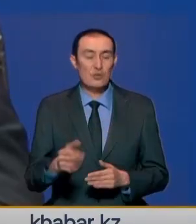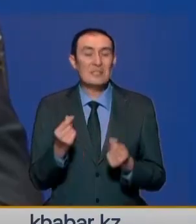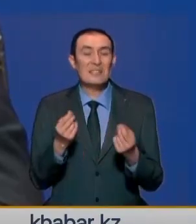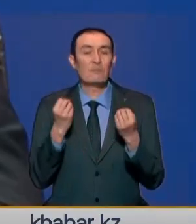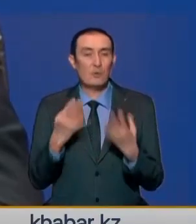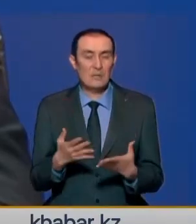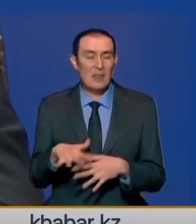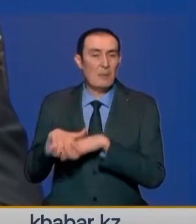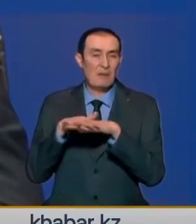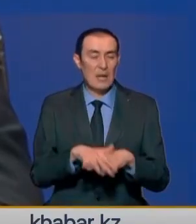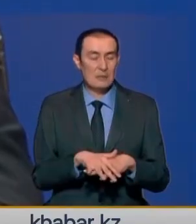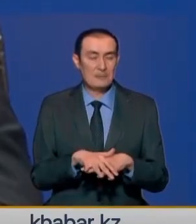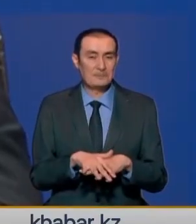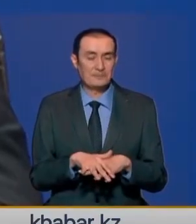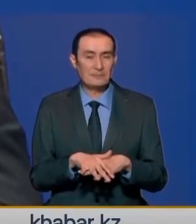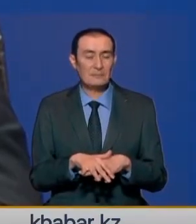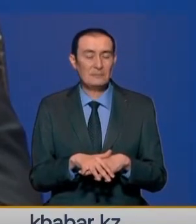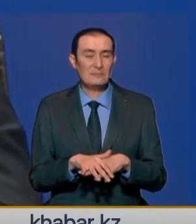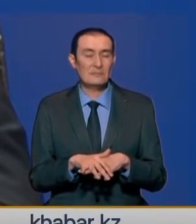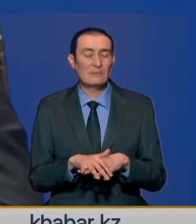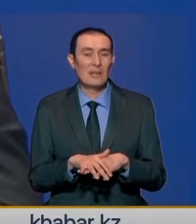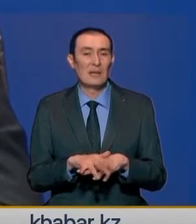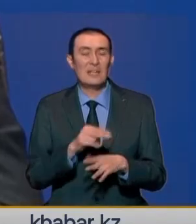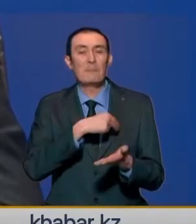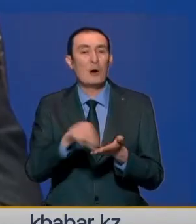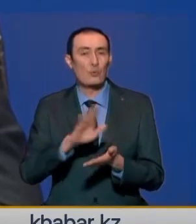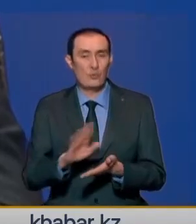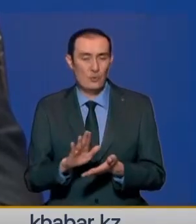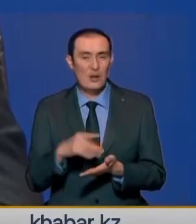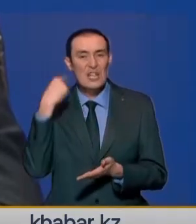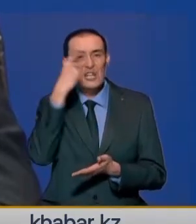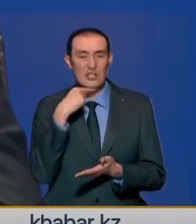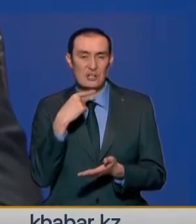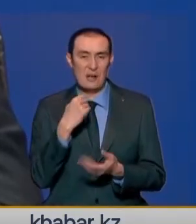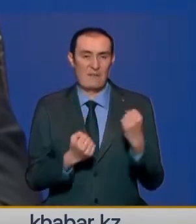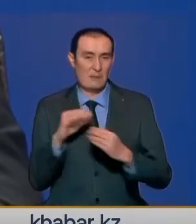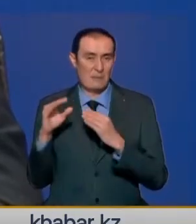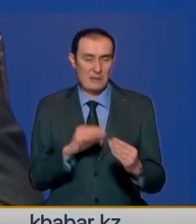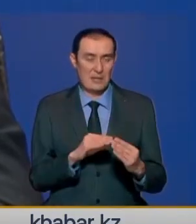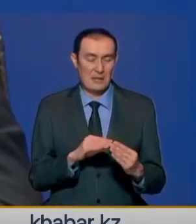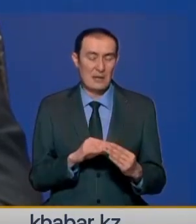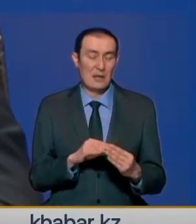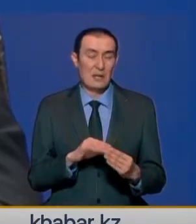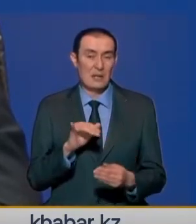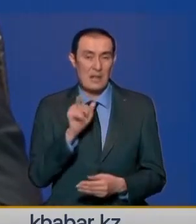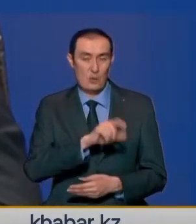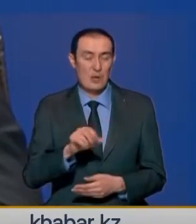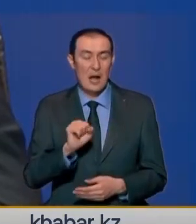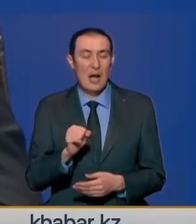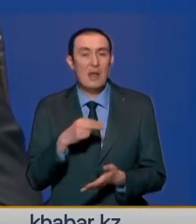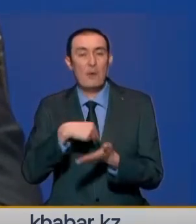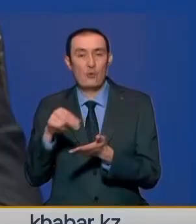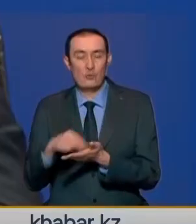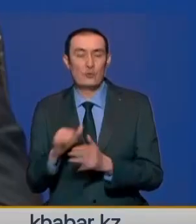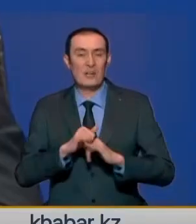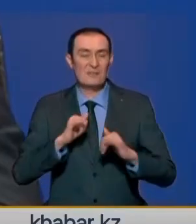средства направляются не на покупку личных персональных автомобилей гражданами Казахстана, а